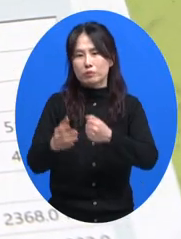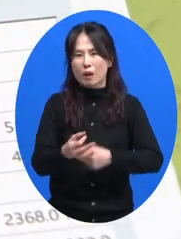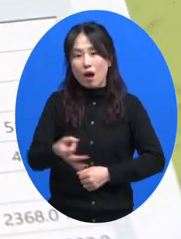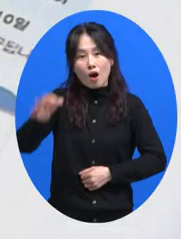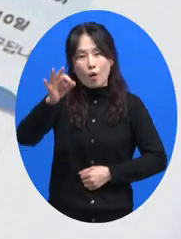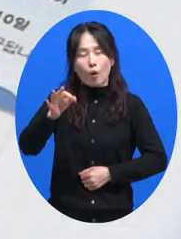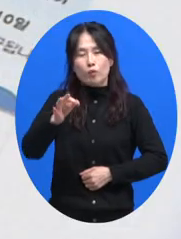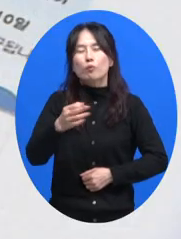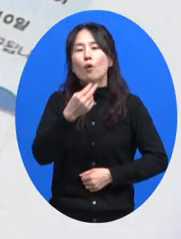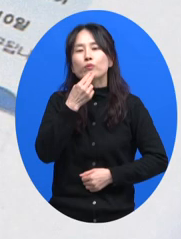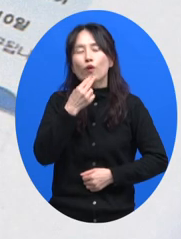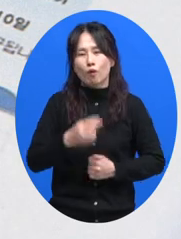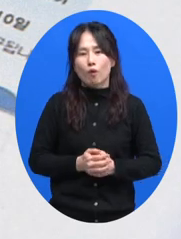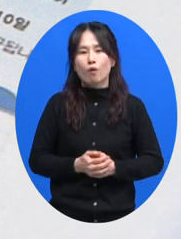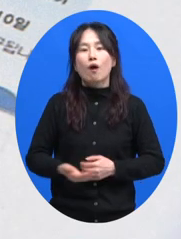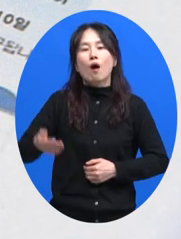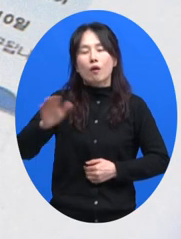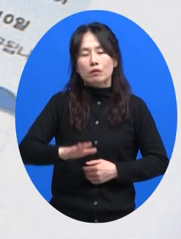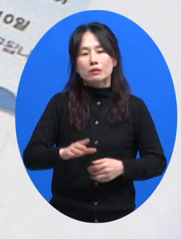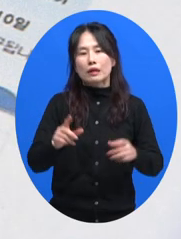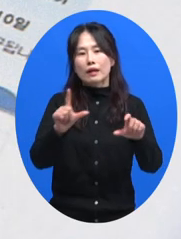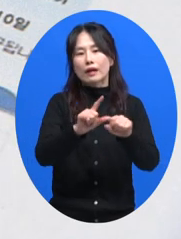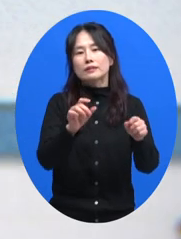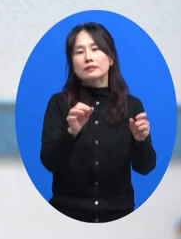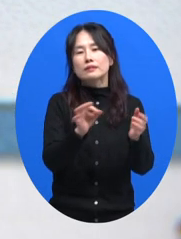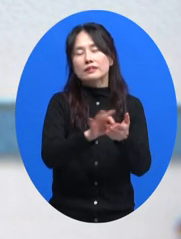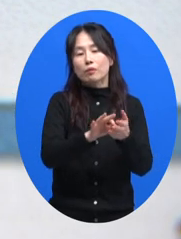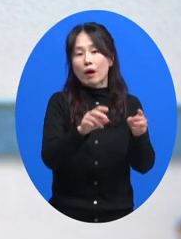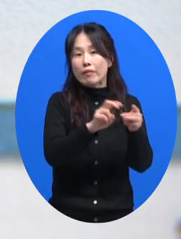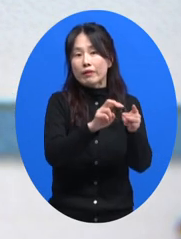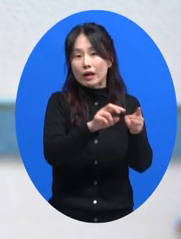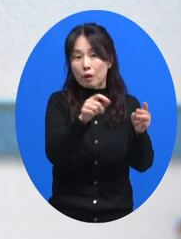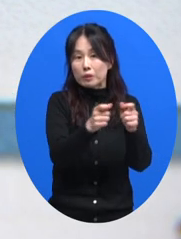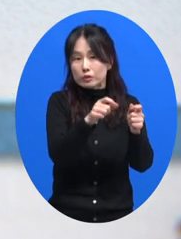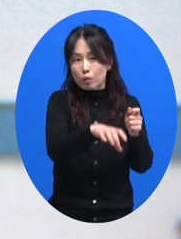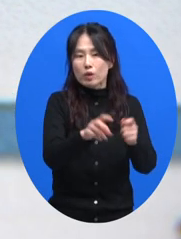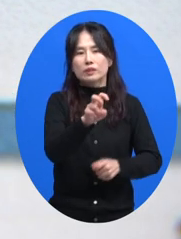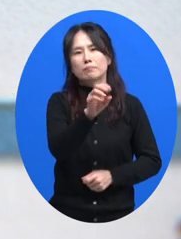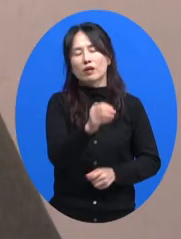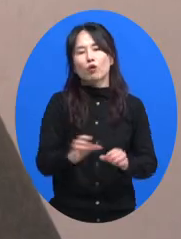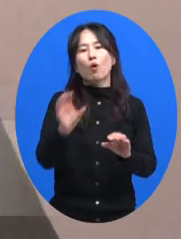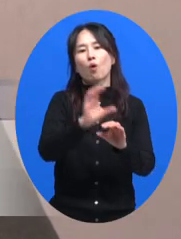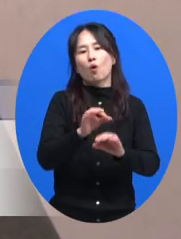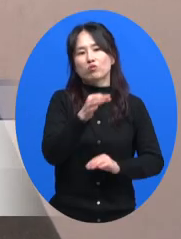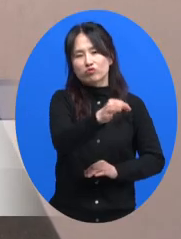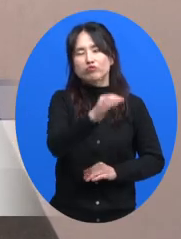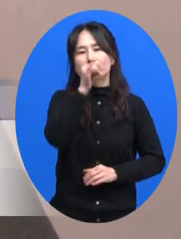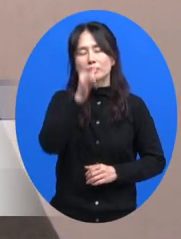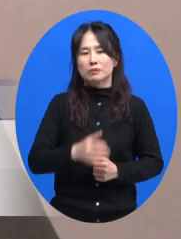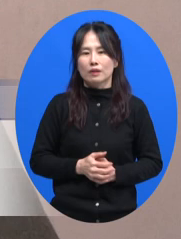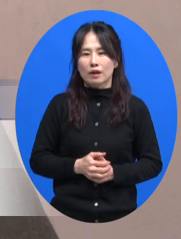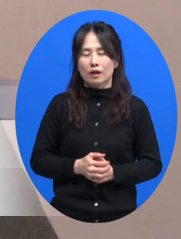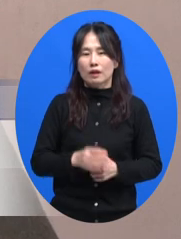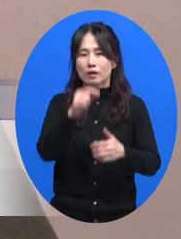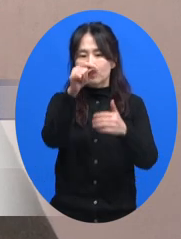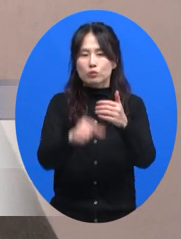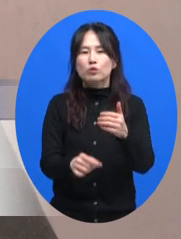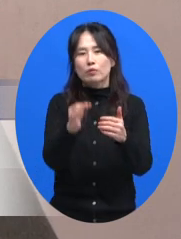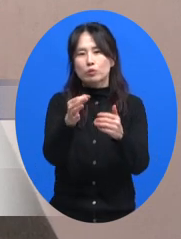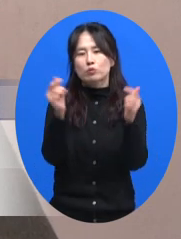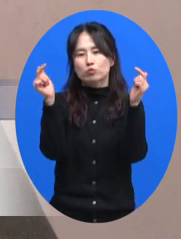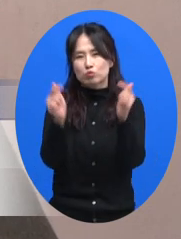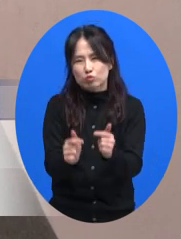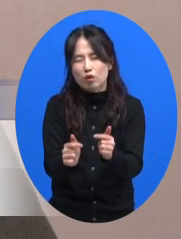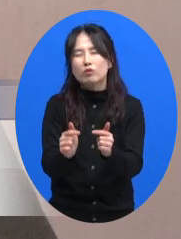타격은 피했는데 가스를 사용하는 인근 센터의 경우 20만원이나 더 나올 정도입니다 프로그램비가 줄어들겠죠